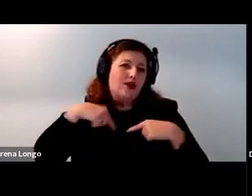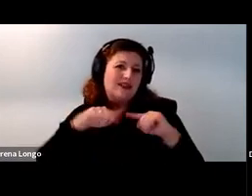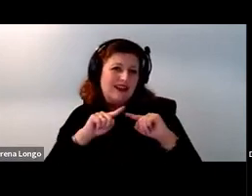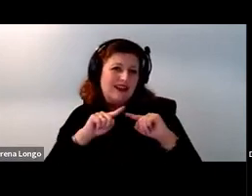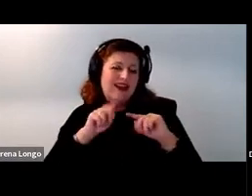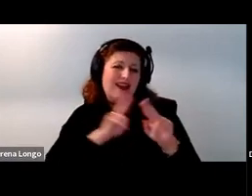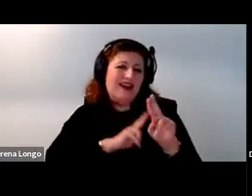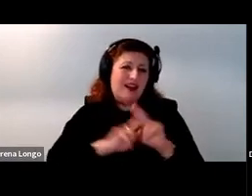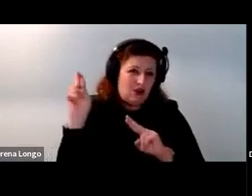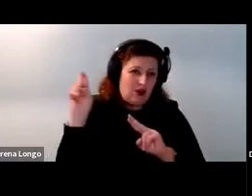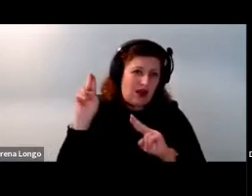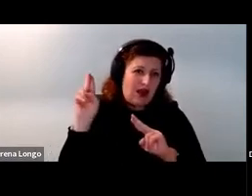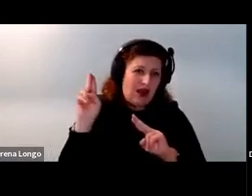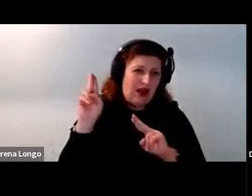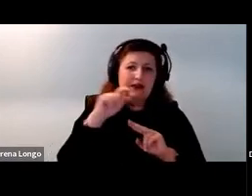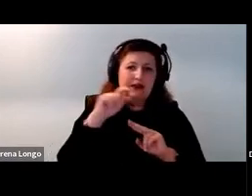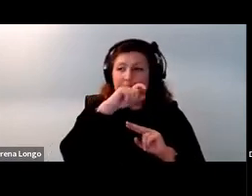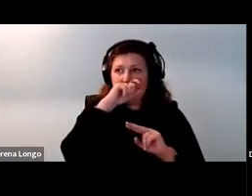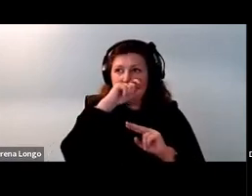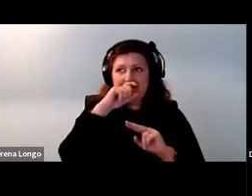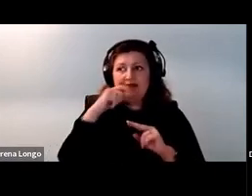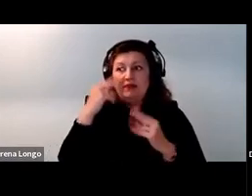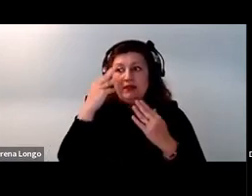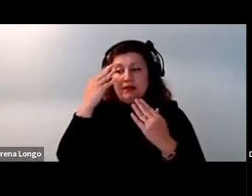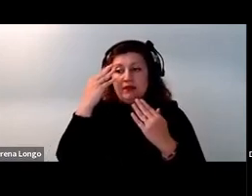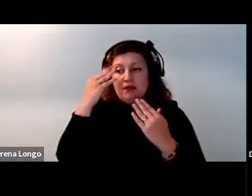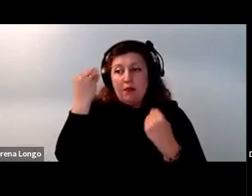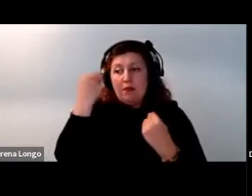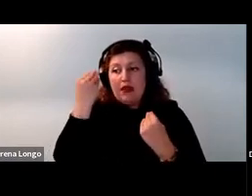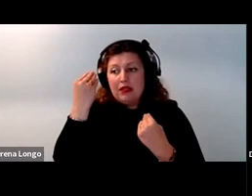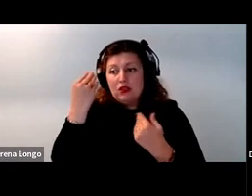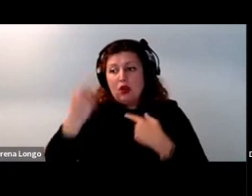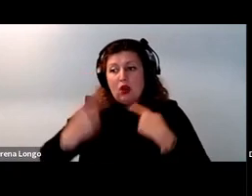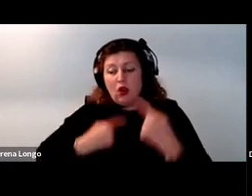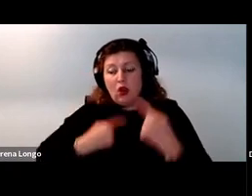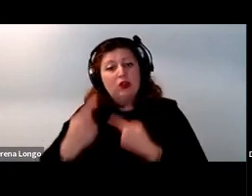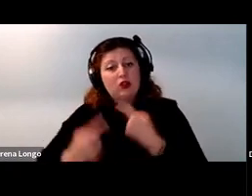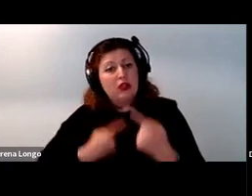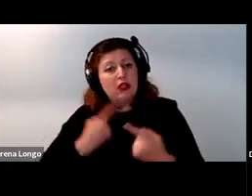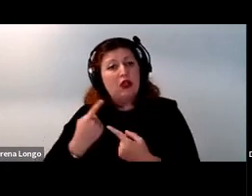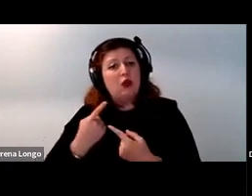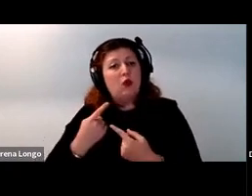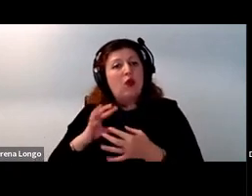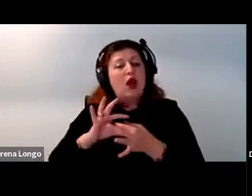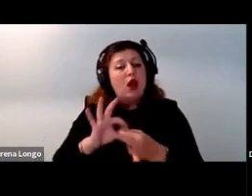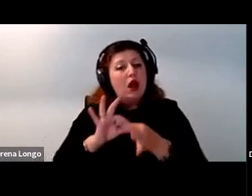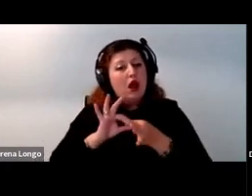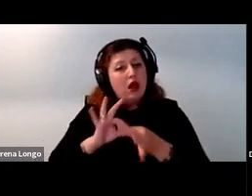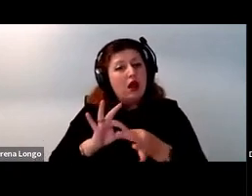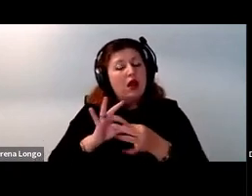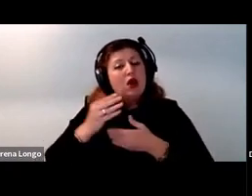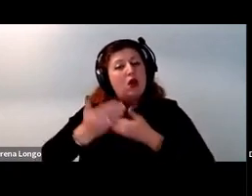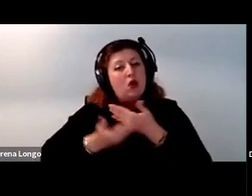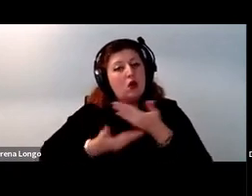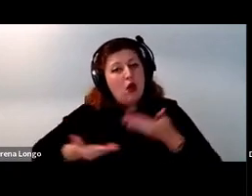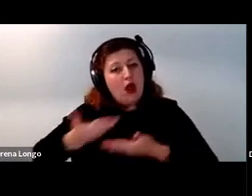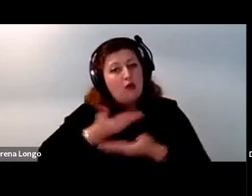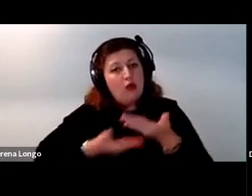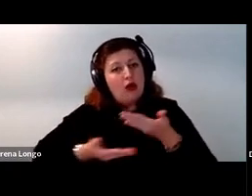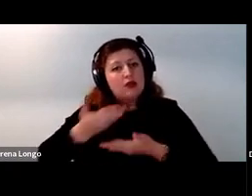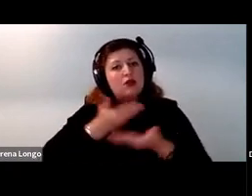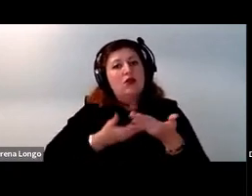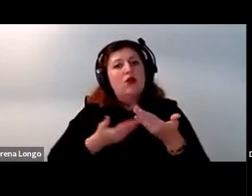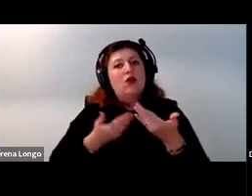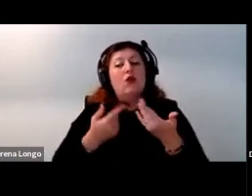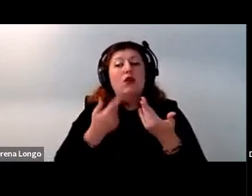portare avanti con l'aiuto e la collaborazione e il confronto continuo, e ribadisco che la serata di